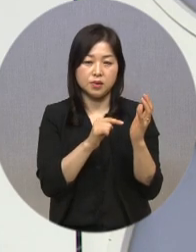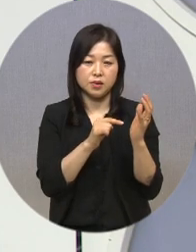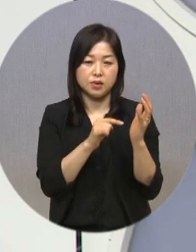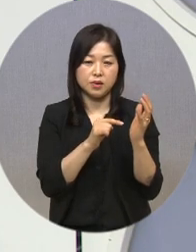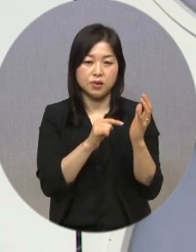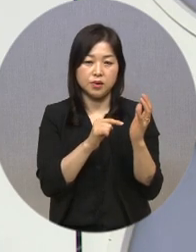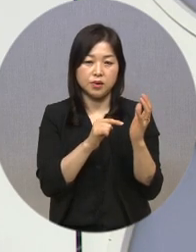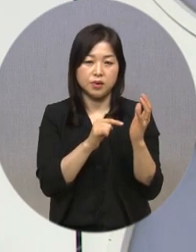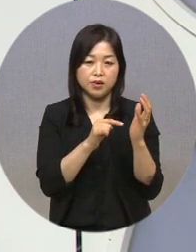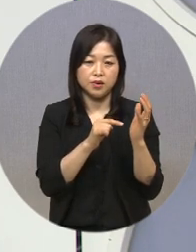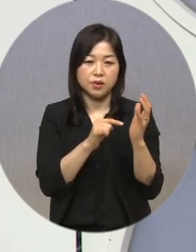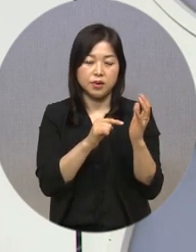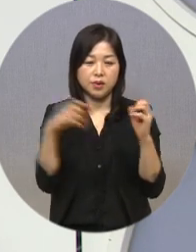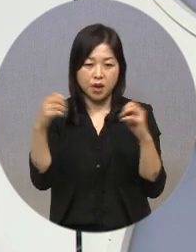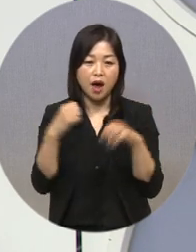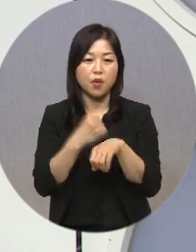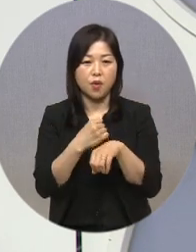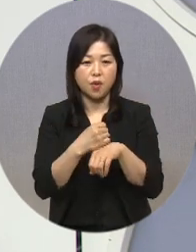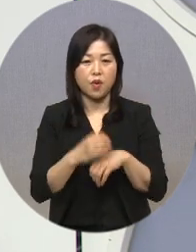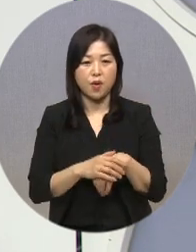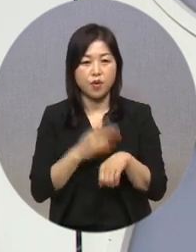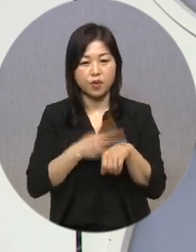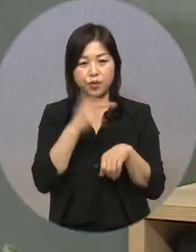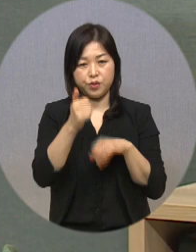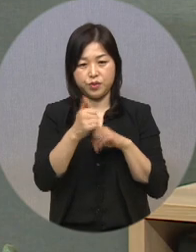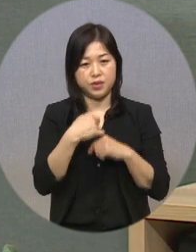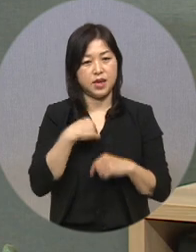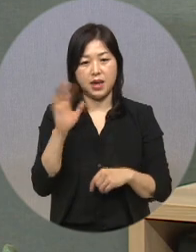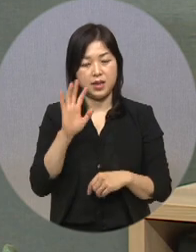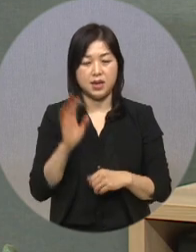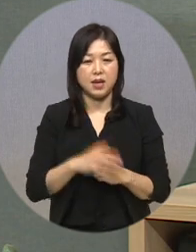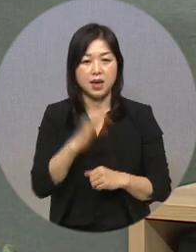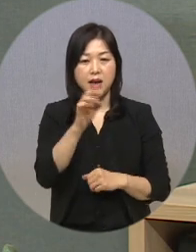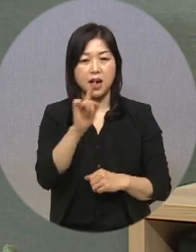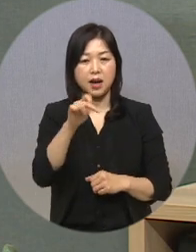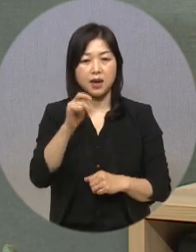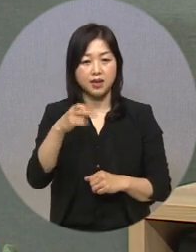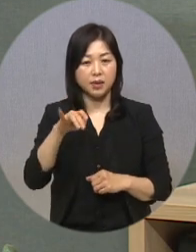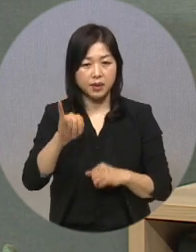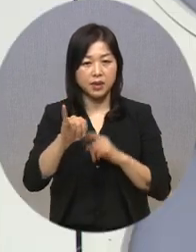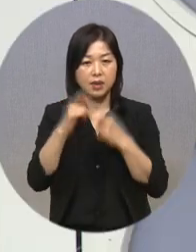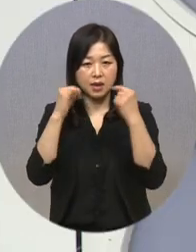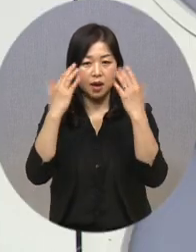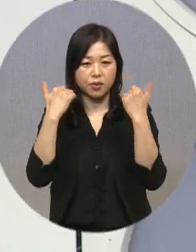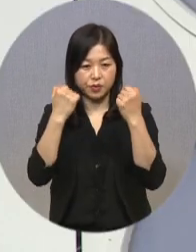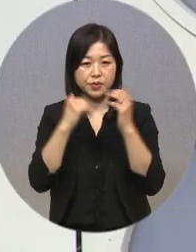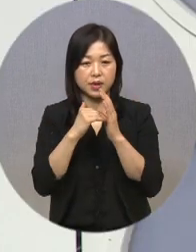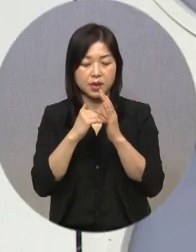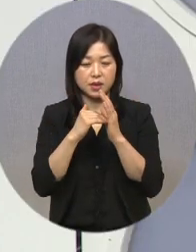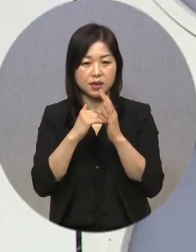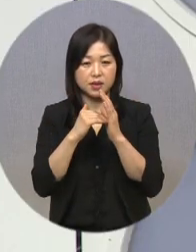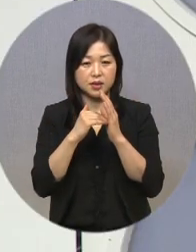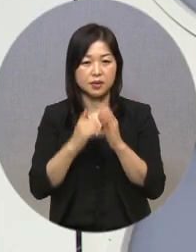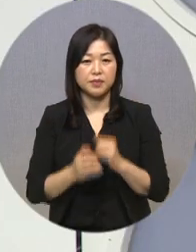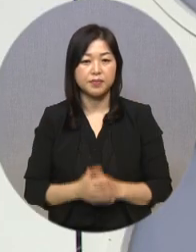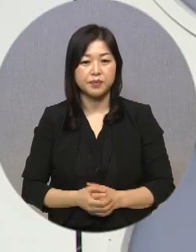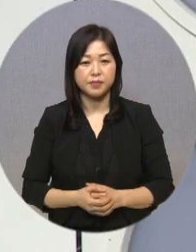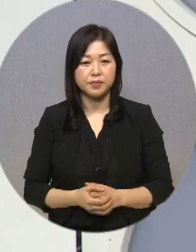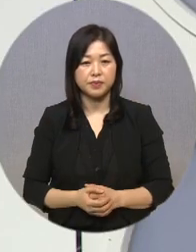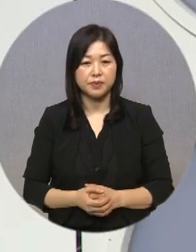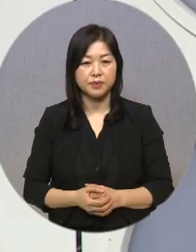그 다음에 교수는 좀 안 합니다. 그냥 아카데미 대학교 나온 사람들이라서 그러고 그래서